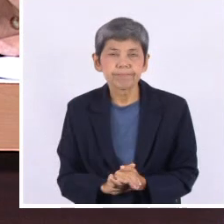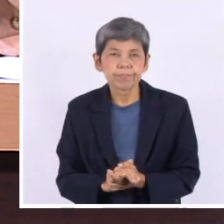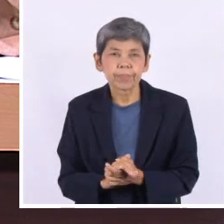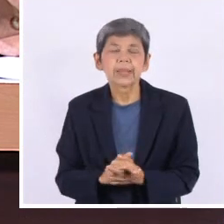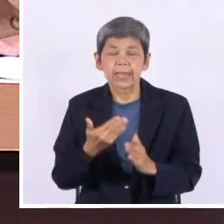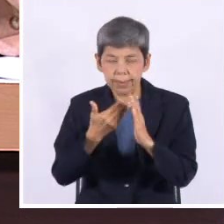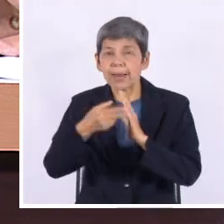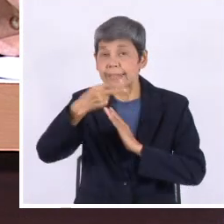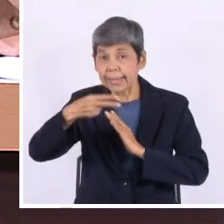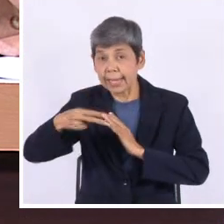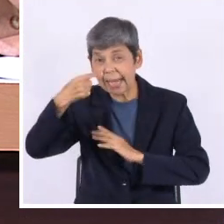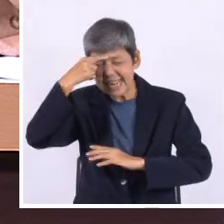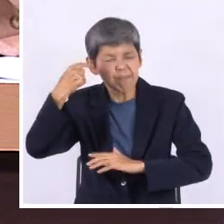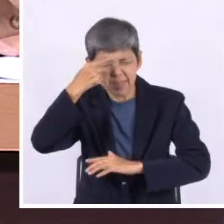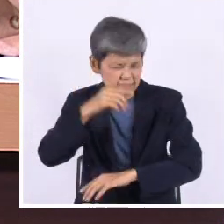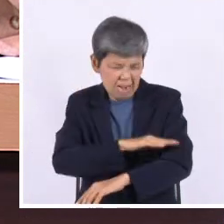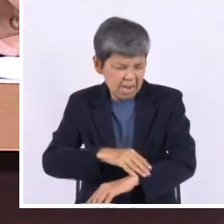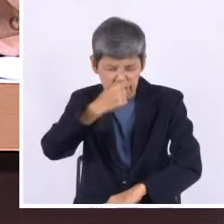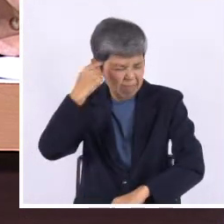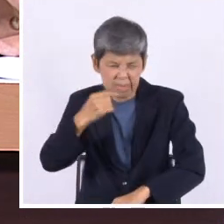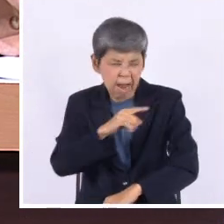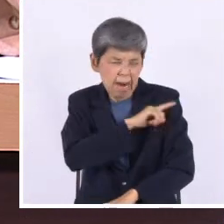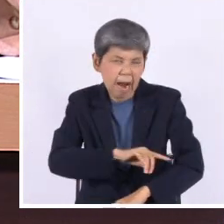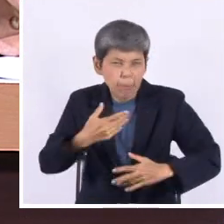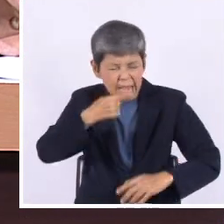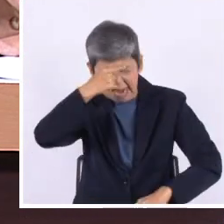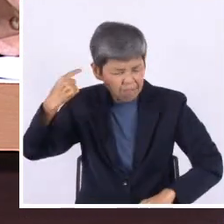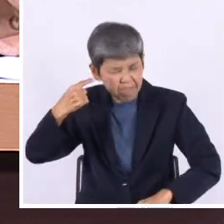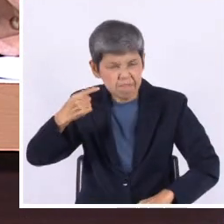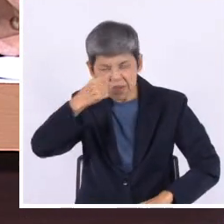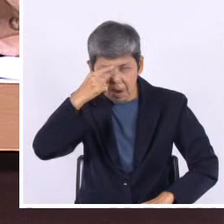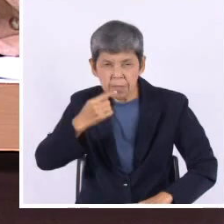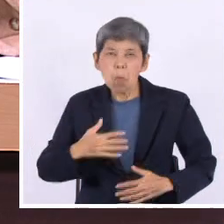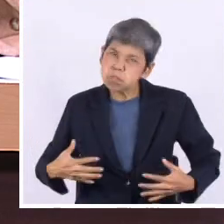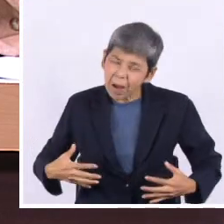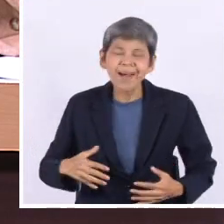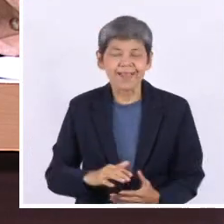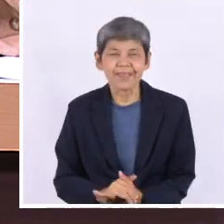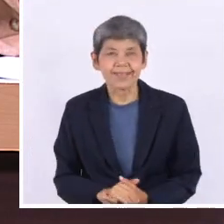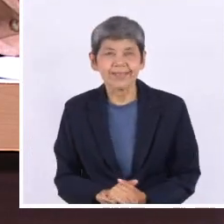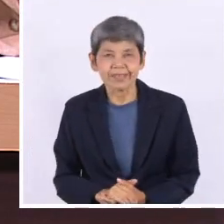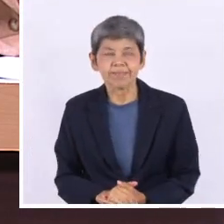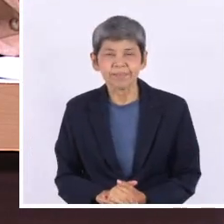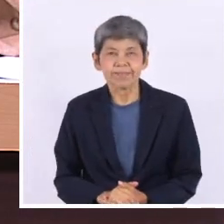พี ่แปลว่าดำปี่อะไร ใช่ดำไม่มีส่วนขาวเลยดำด้วยก็อ้วนด้วยประมาณนี ้อ้วนดำ ใช่